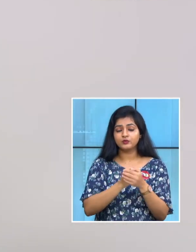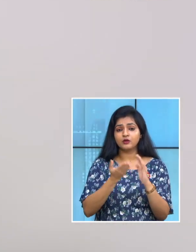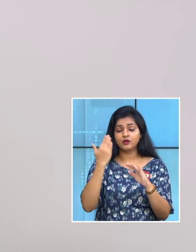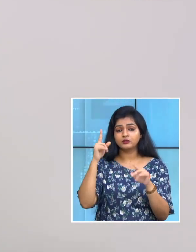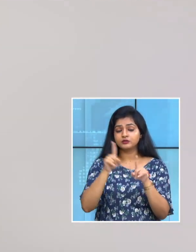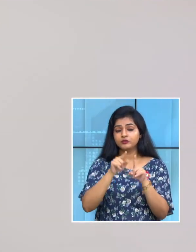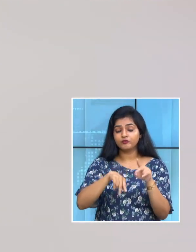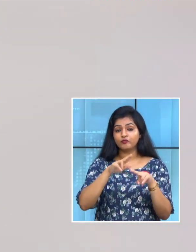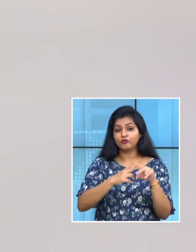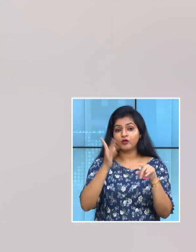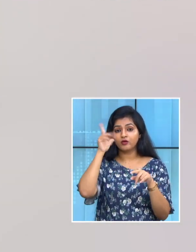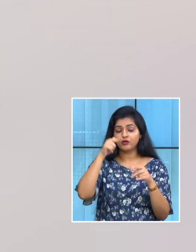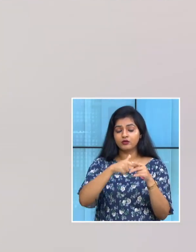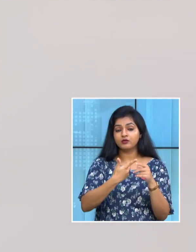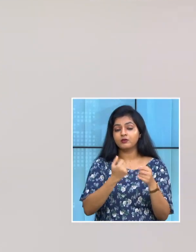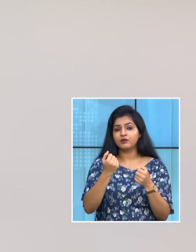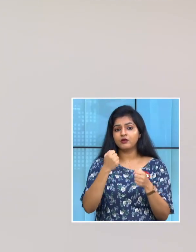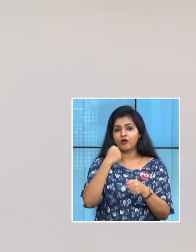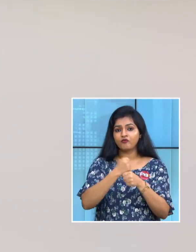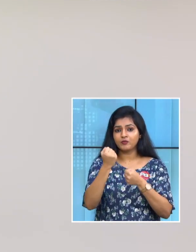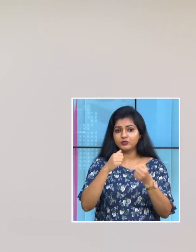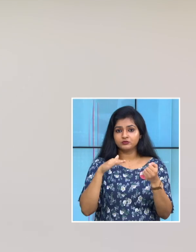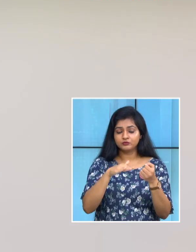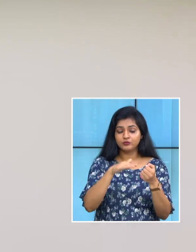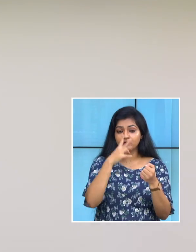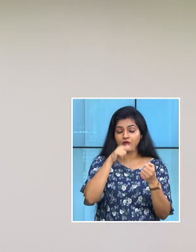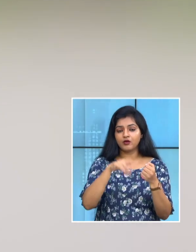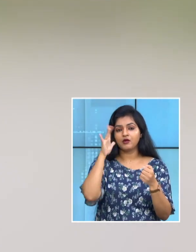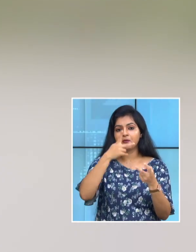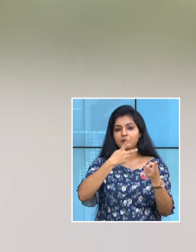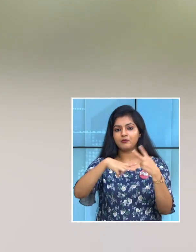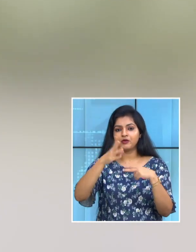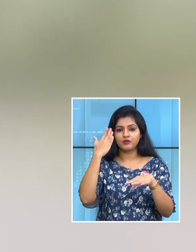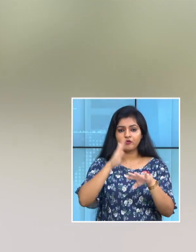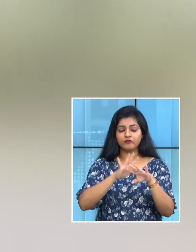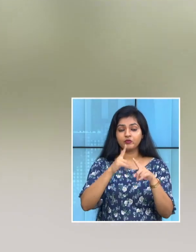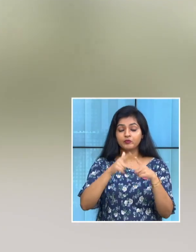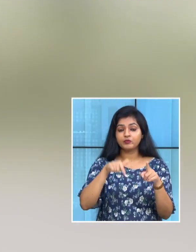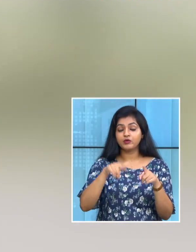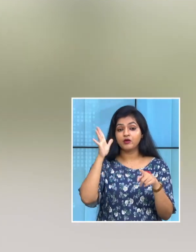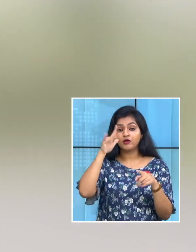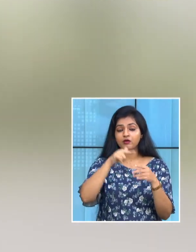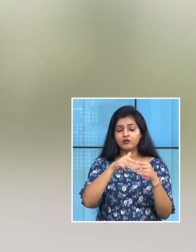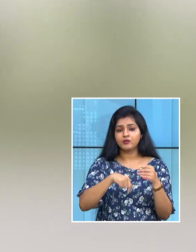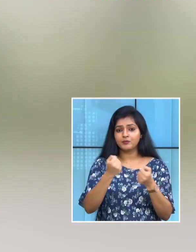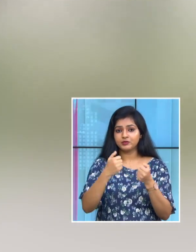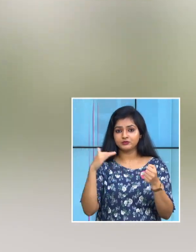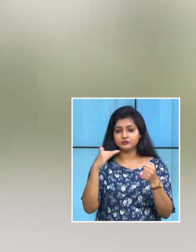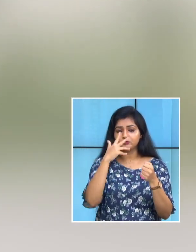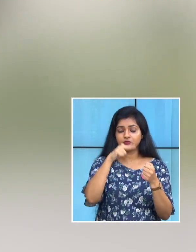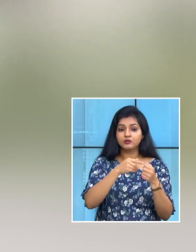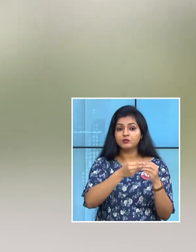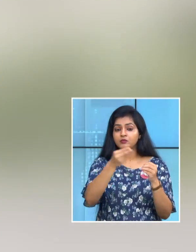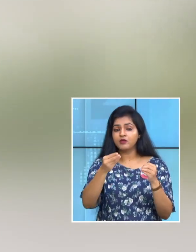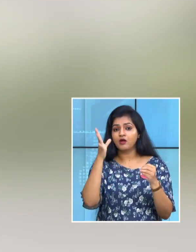സമയത്ത് ഈ KSRTC ബസ്സൊക്കെ മുന്നോട്ടെടുത്താണ് പലപ്പോഴും ഈ ആനയെ റോട്ടിൽ നിന്ന് മാറ്റാറുള്ളത്. പക്ഷേ ഇന്ന് ഈ വാഹനം മുന്നോട്ടെടുക്കാൻ ശ്രമിച്ചപ്പോൾ സമീപത്ത് തന്നെ മറ്റൊരു ആനയെ